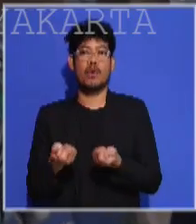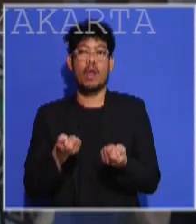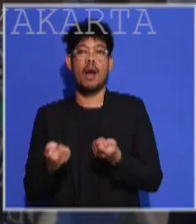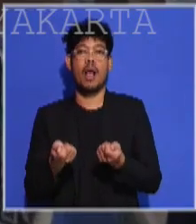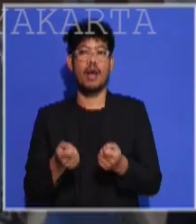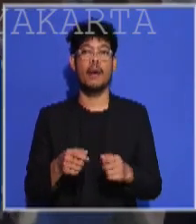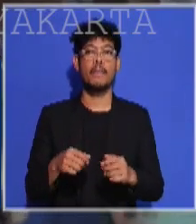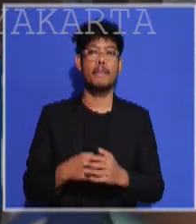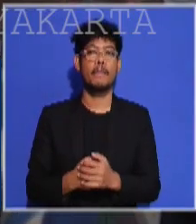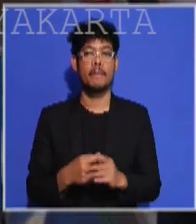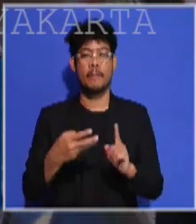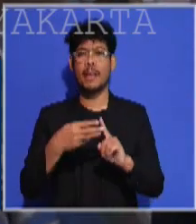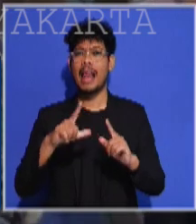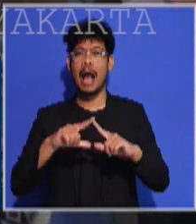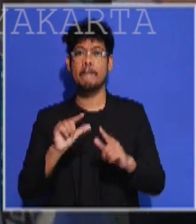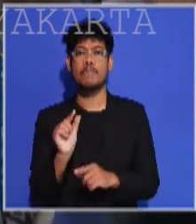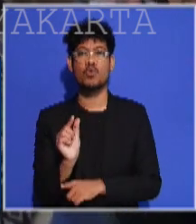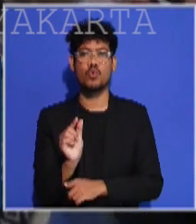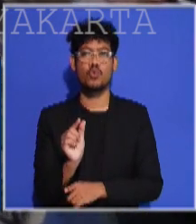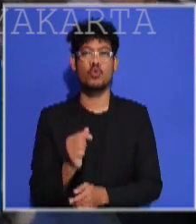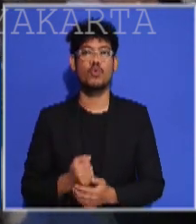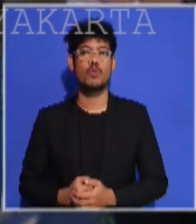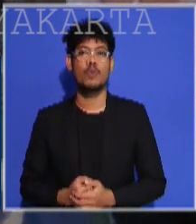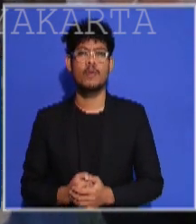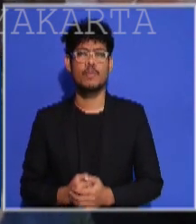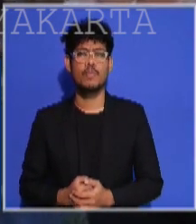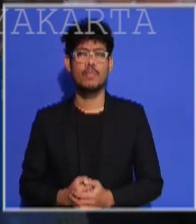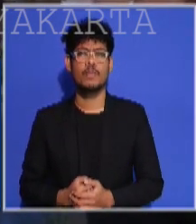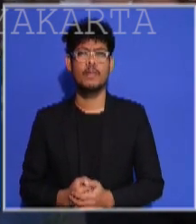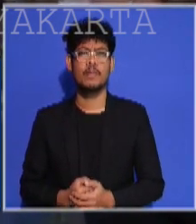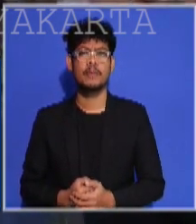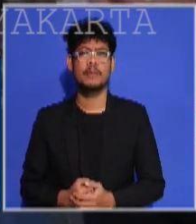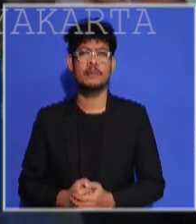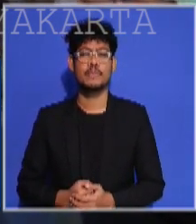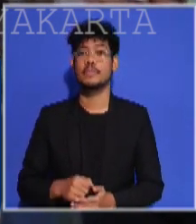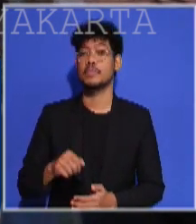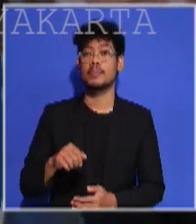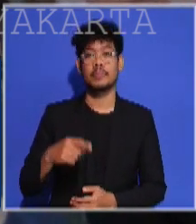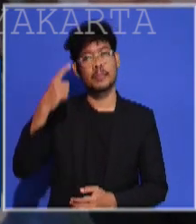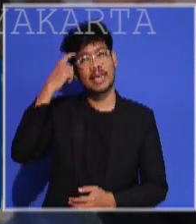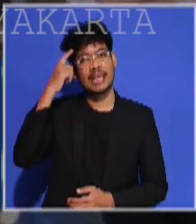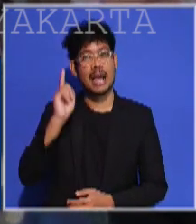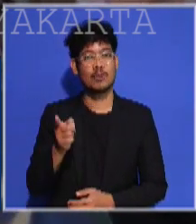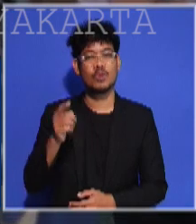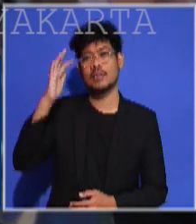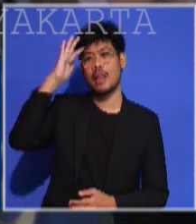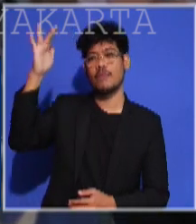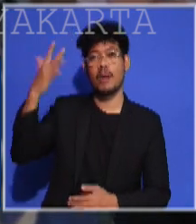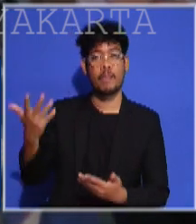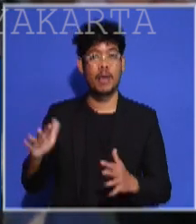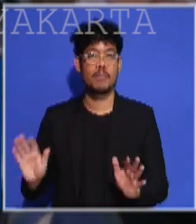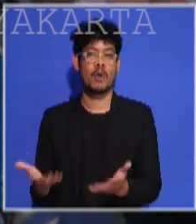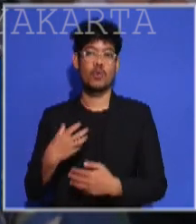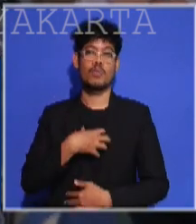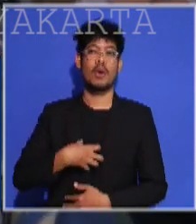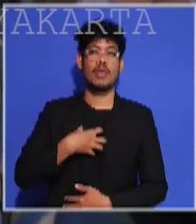labu wirausaha yang selalu berpikir kreatif selalu membangun mental